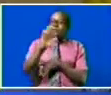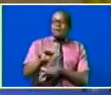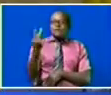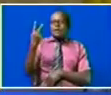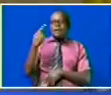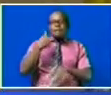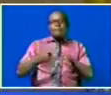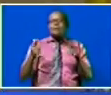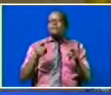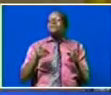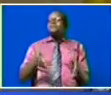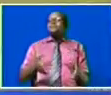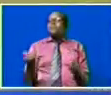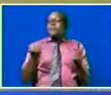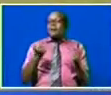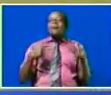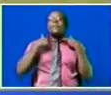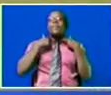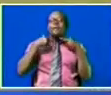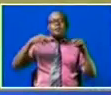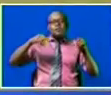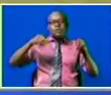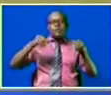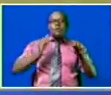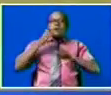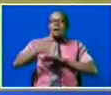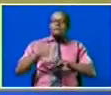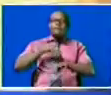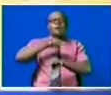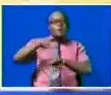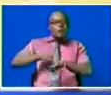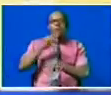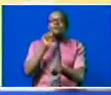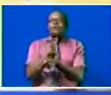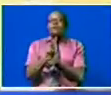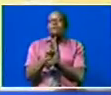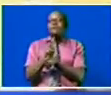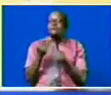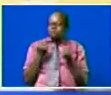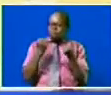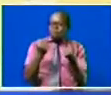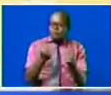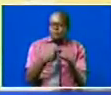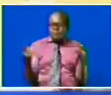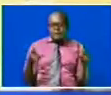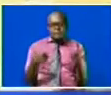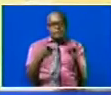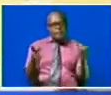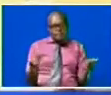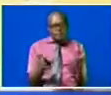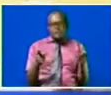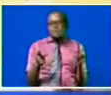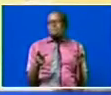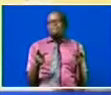ila gari lilikuwa limekwama kwenye matope kwa zaidi ya saa 12. We are heading to mpakani, lakini the place hapa